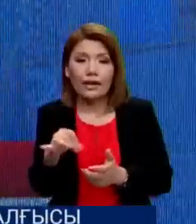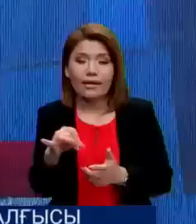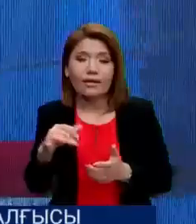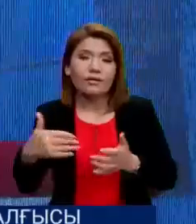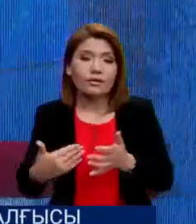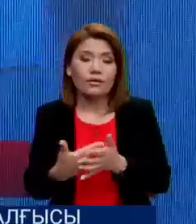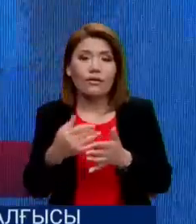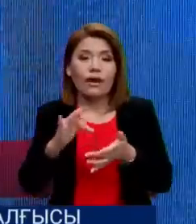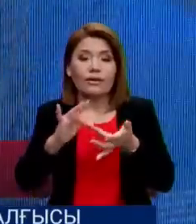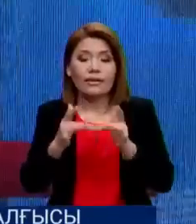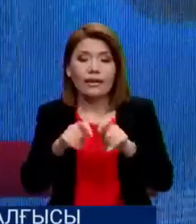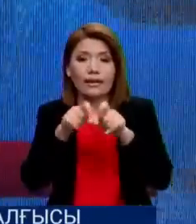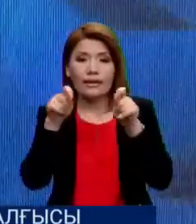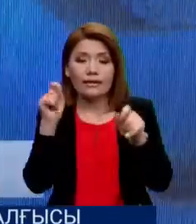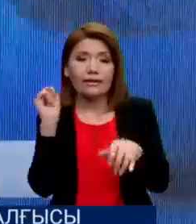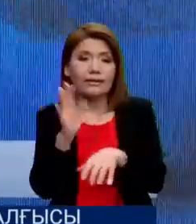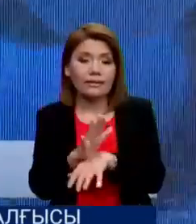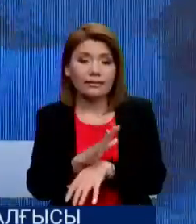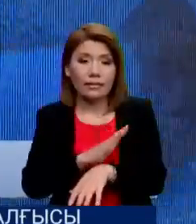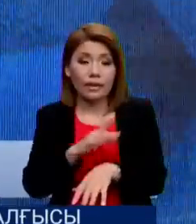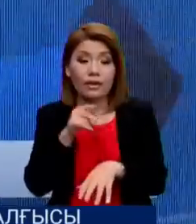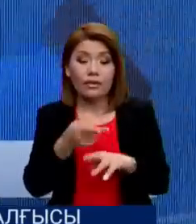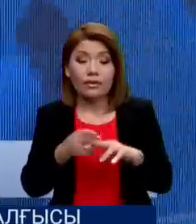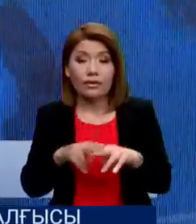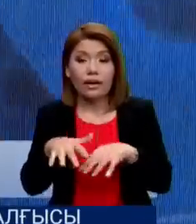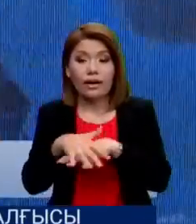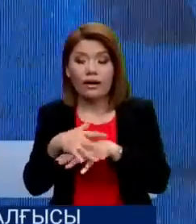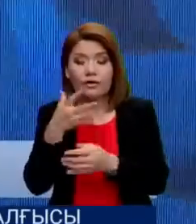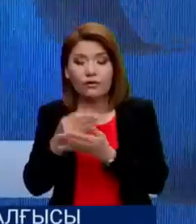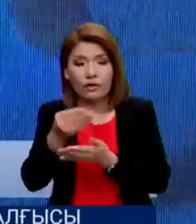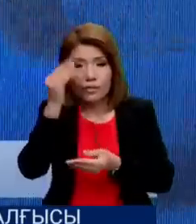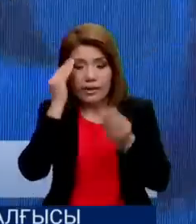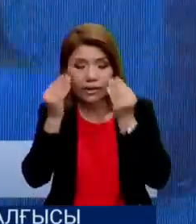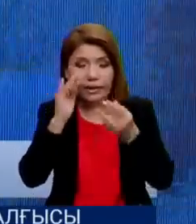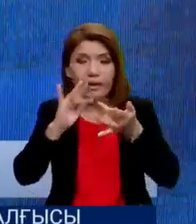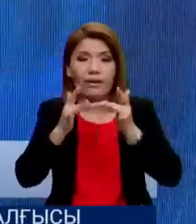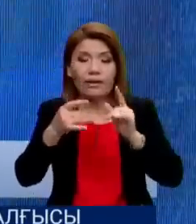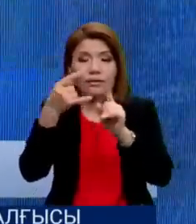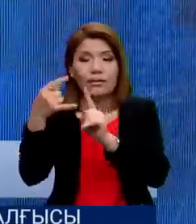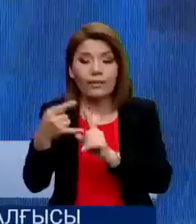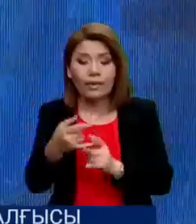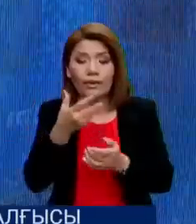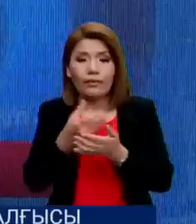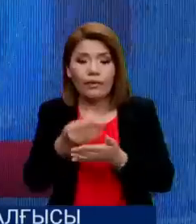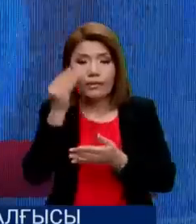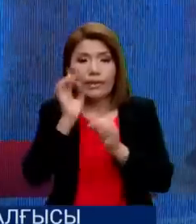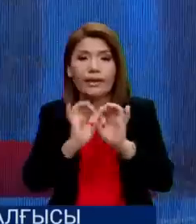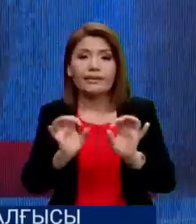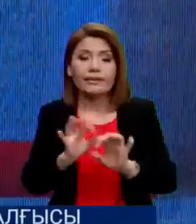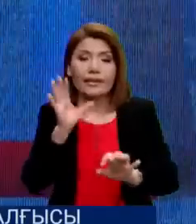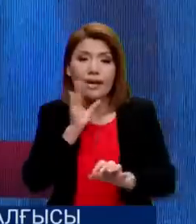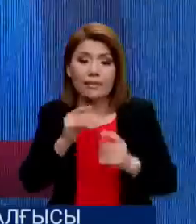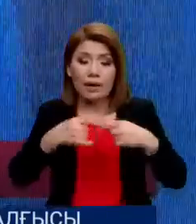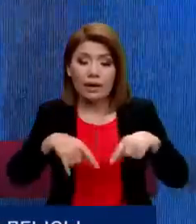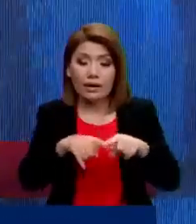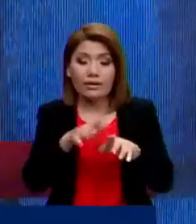қосымша әзірлеуді тапсырды. Сол арқылы халық елді жаңғырту туралы ой-пікірін онлайн режимде ашық білдіре алады. Ал